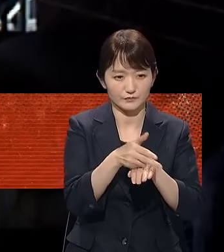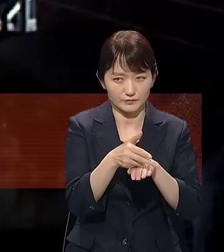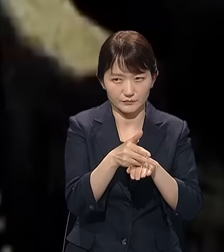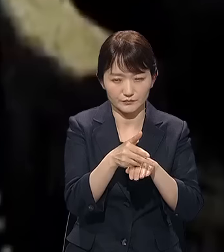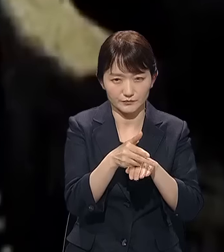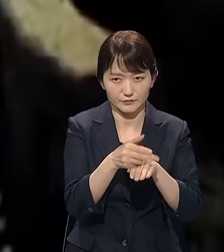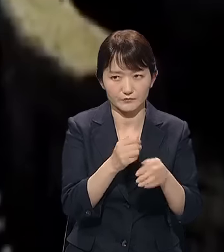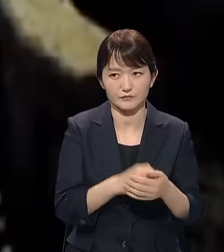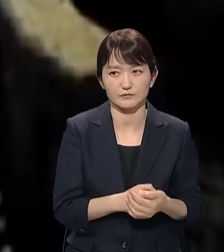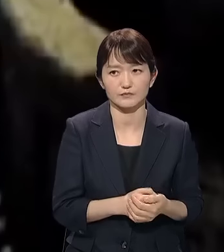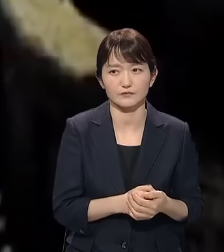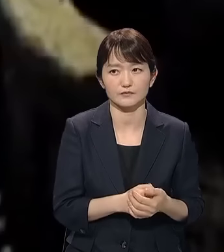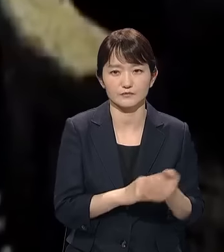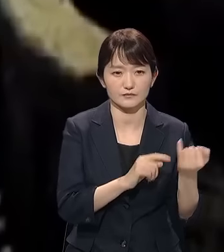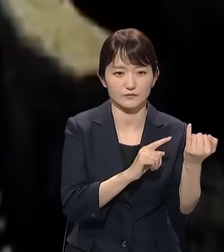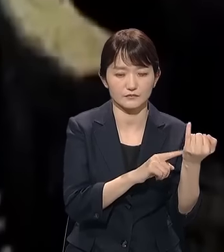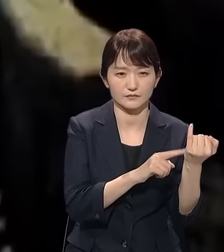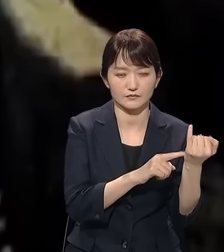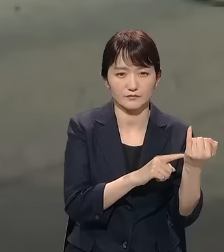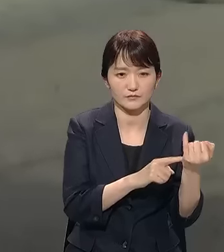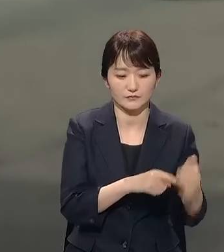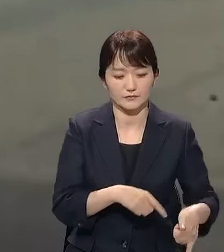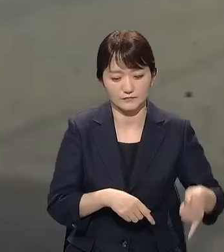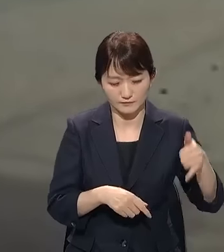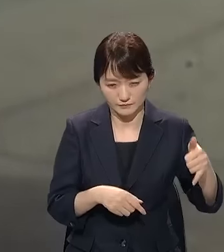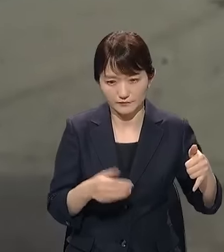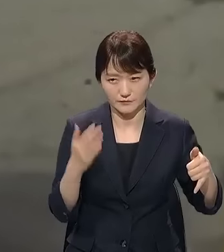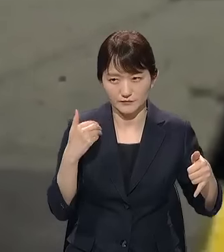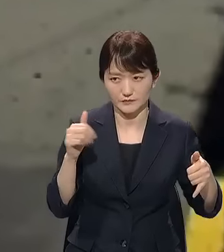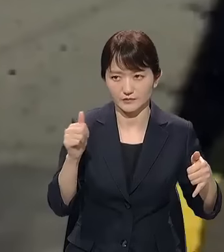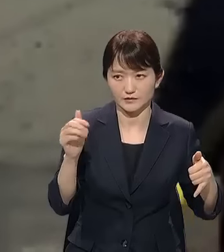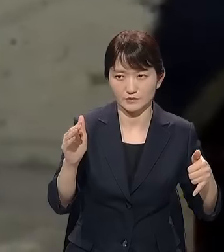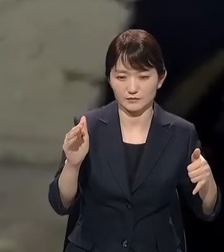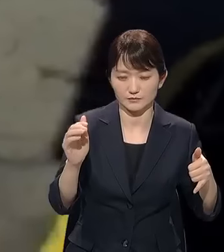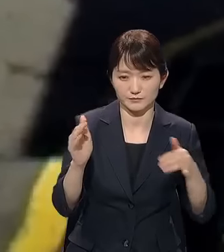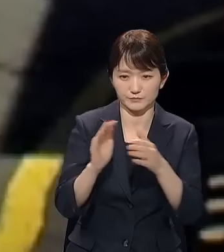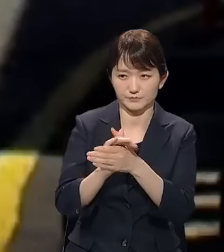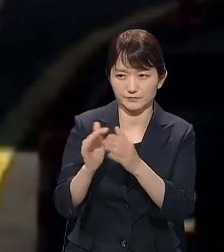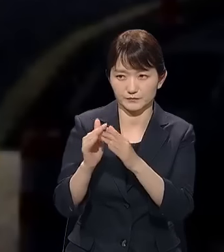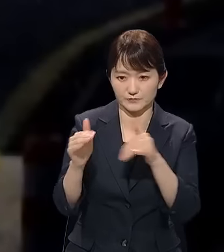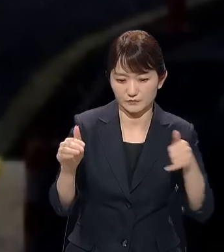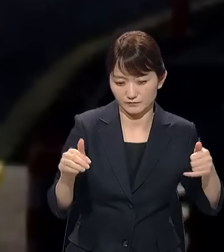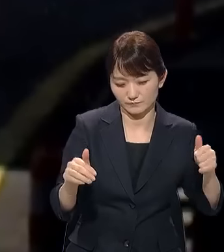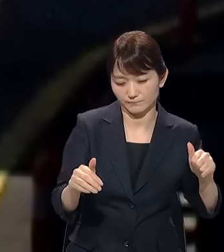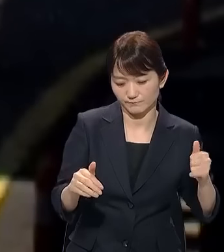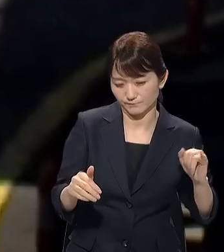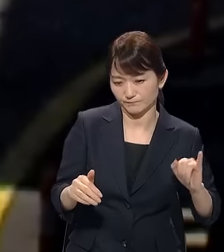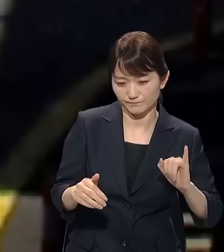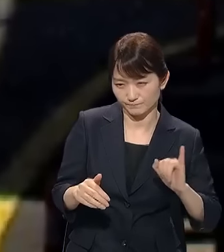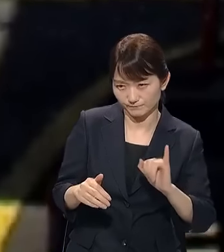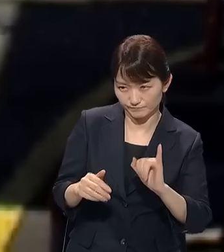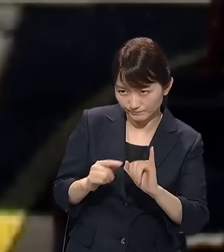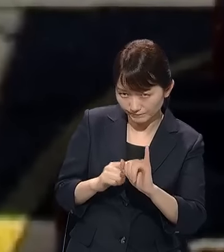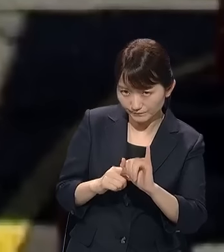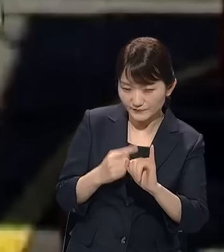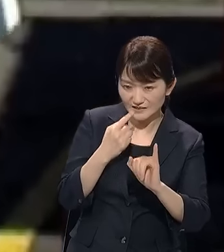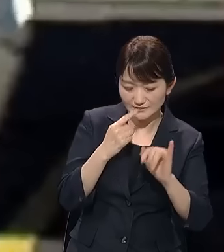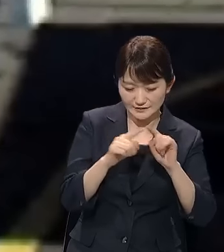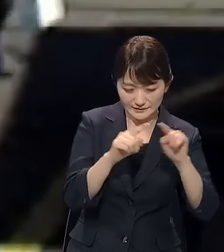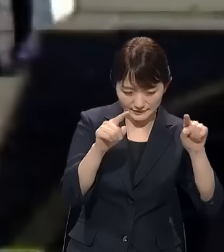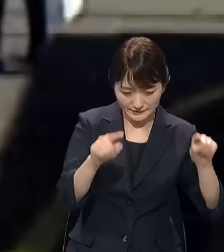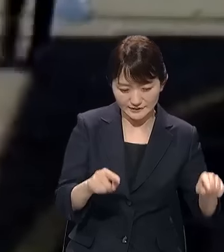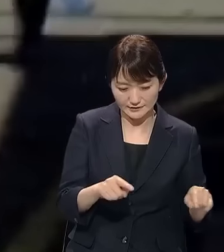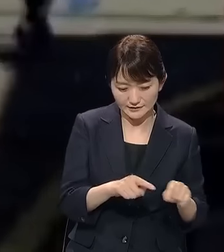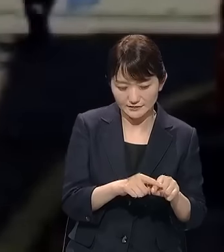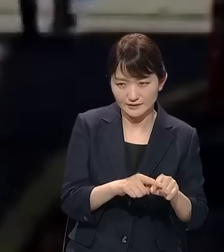때 농약을 탄 맥주를 들고 전 남자친구의 집으로 가는 모습을 이렇게 포착을 했는데요 당시 양씨가 들고 가는 흰색 종이 박스